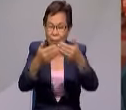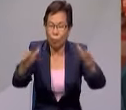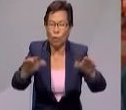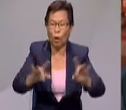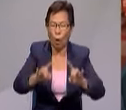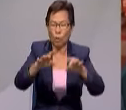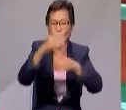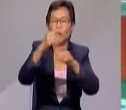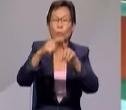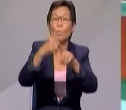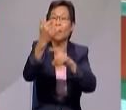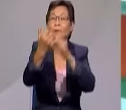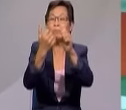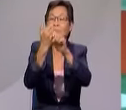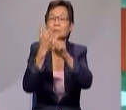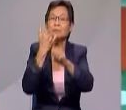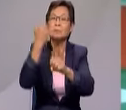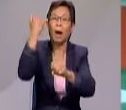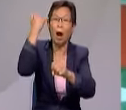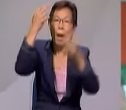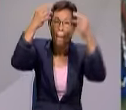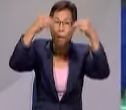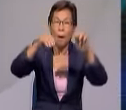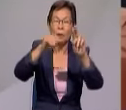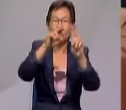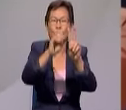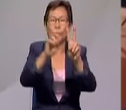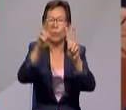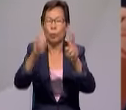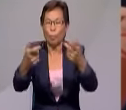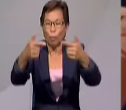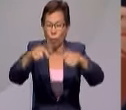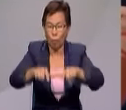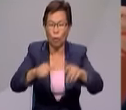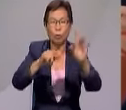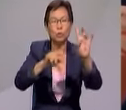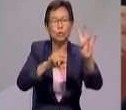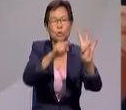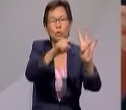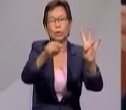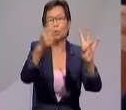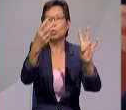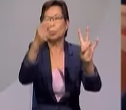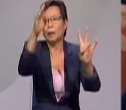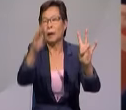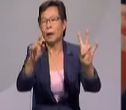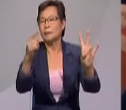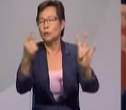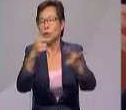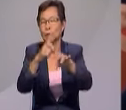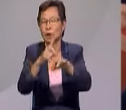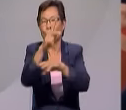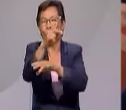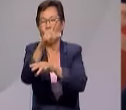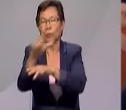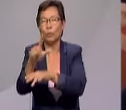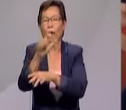lalu. Badminton Perdua Malaysia Masters 2020 dijadual berlangsung dari 7 hingga 12 Januari di Azita Arena, Kuala